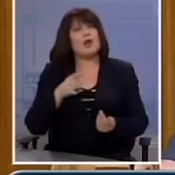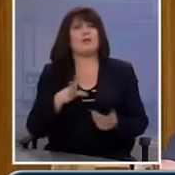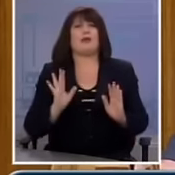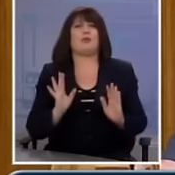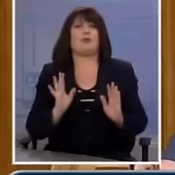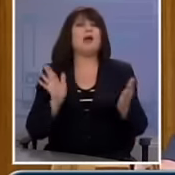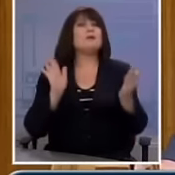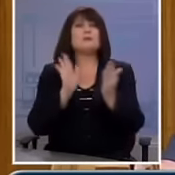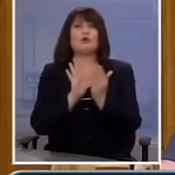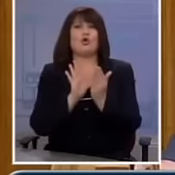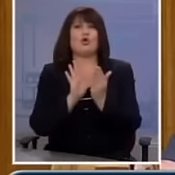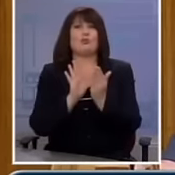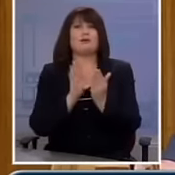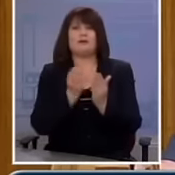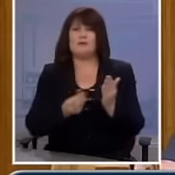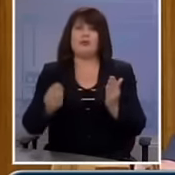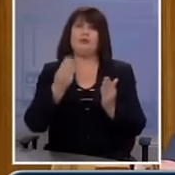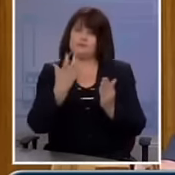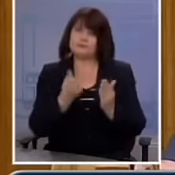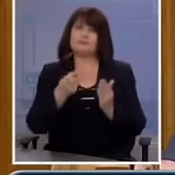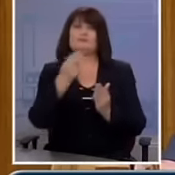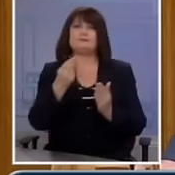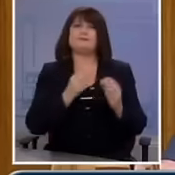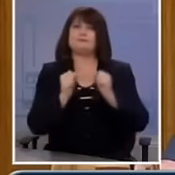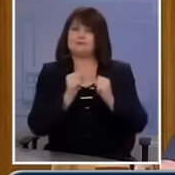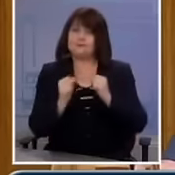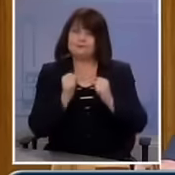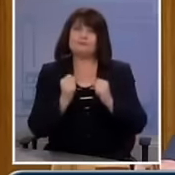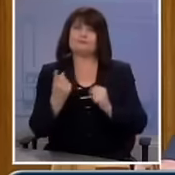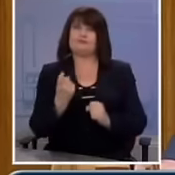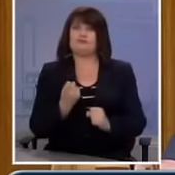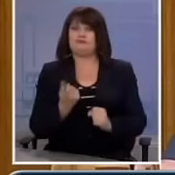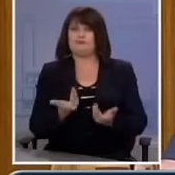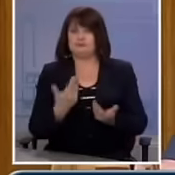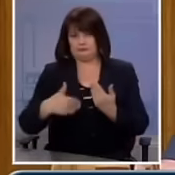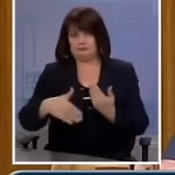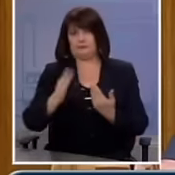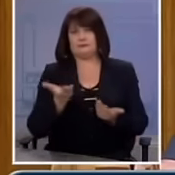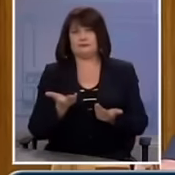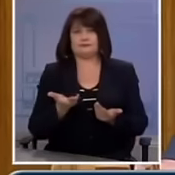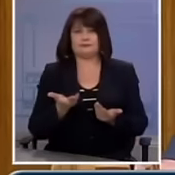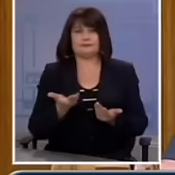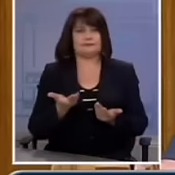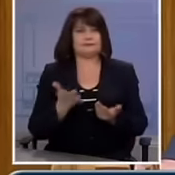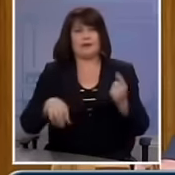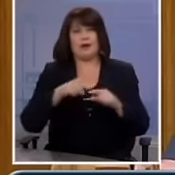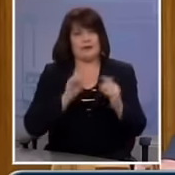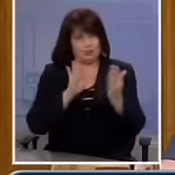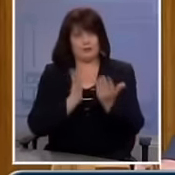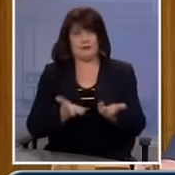την αντιμετώπιση των υπερκτών ζητημάτων της κρίσης και των προκλήσεων μπροστά στις οποίες βρίσκεται η χώρα